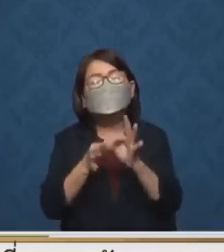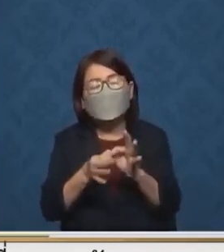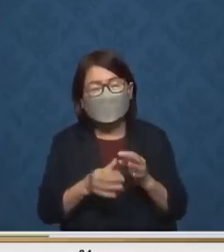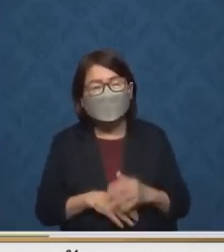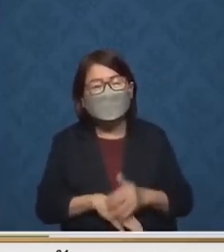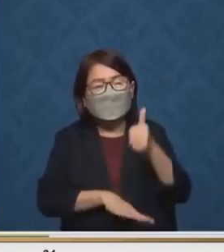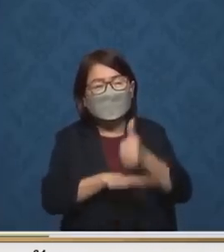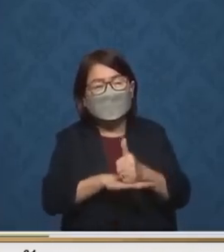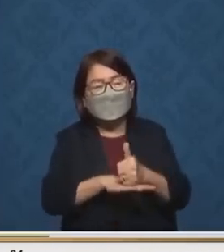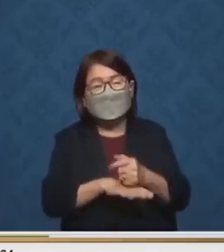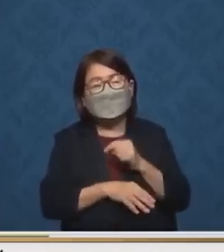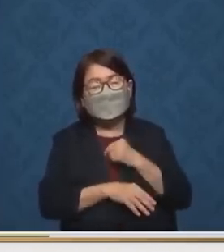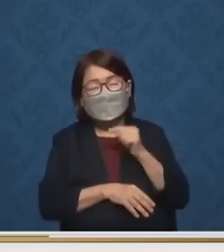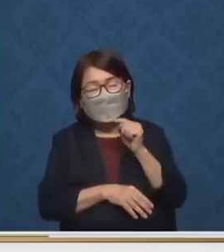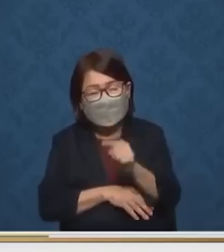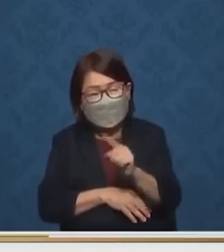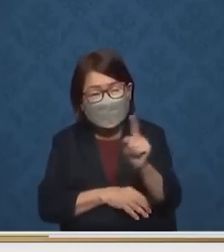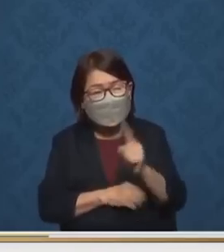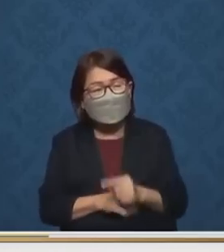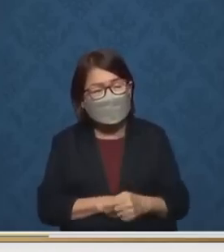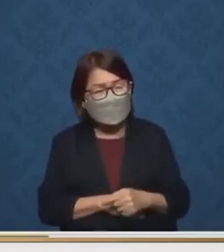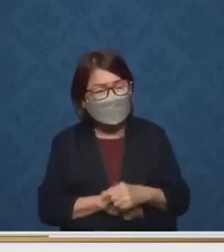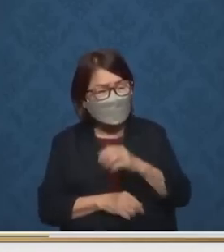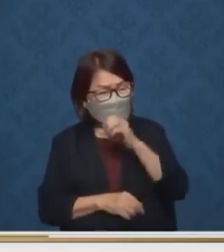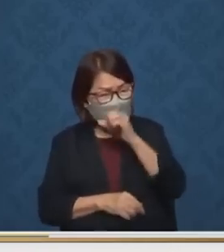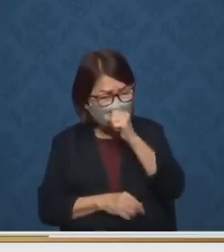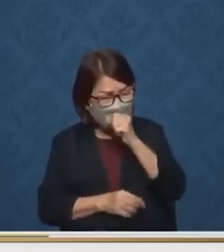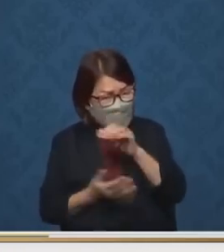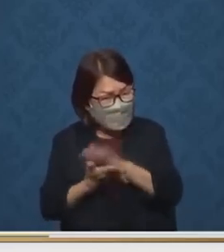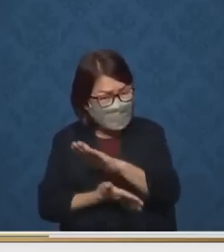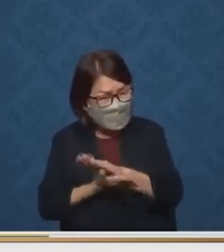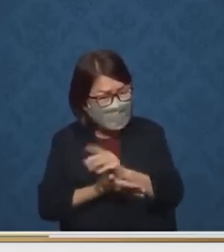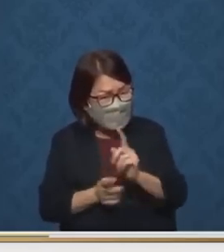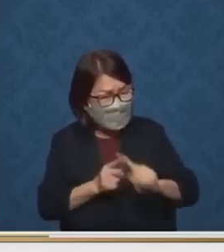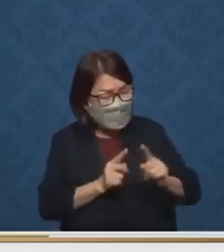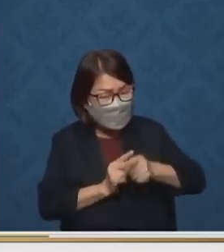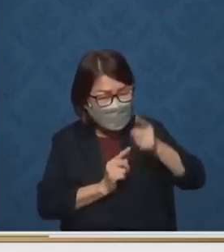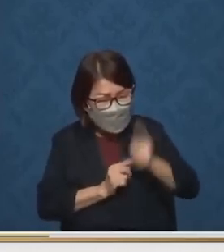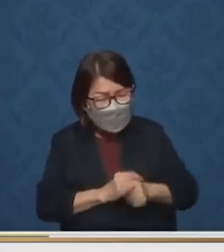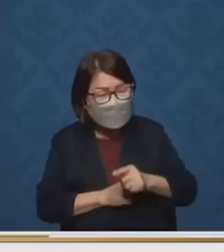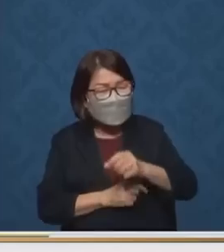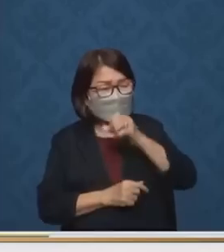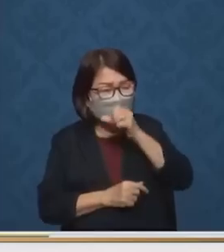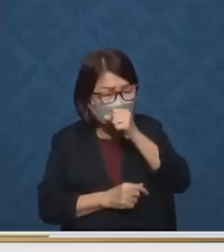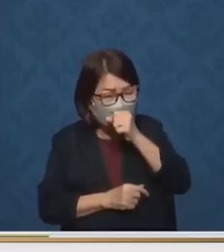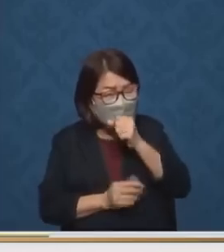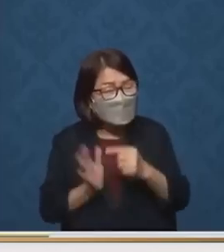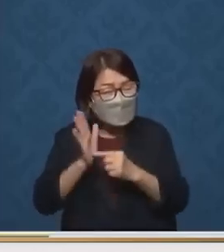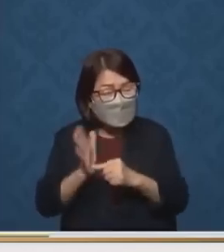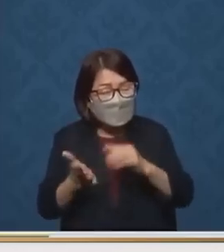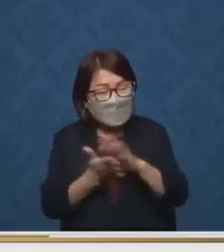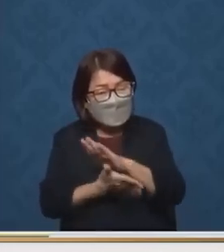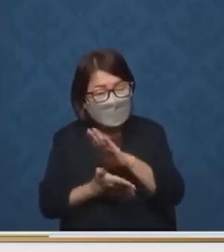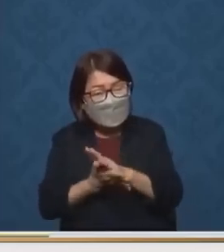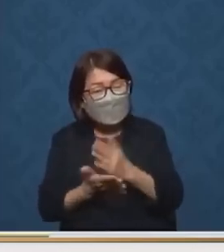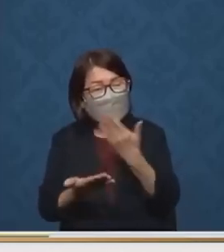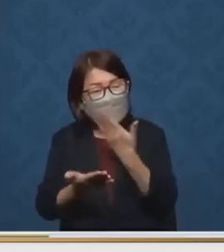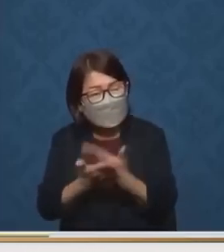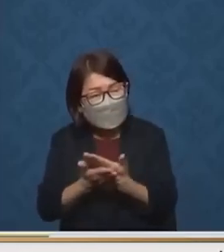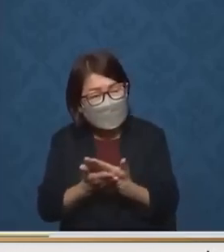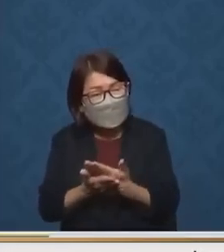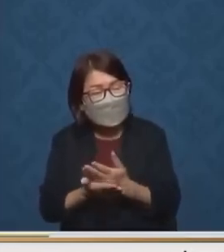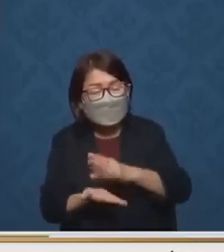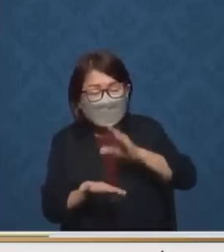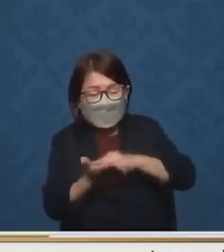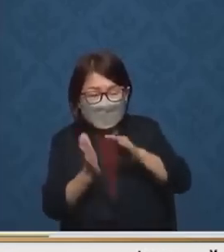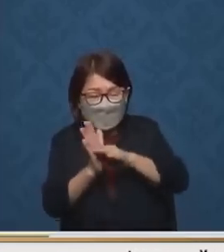originalารKSitol frame of farmingกเงินแลวบ